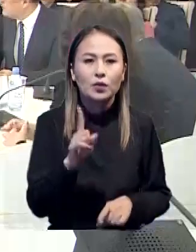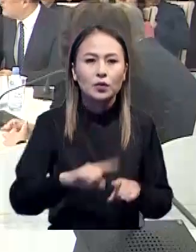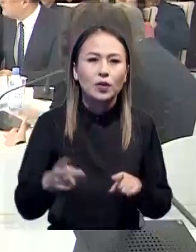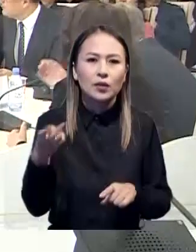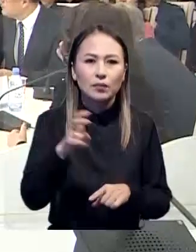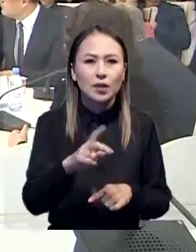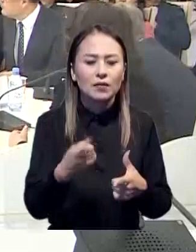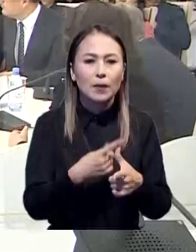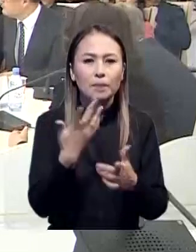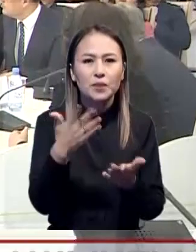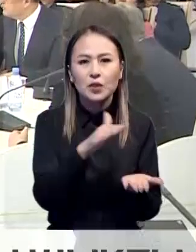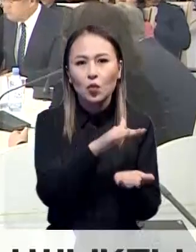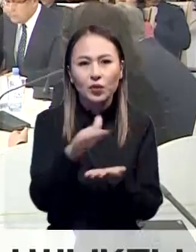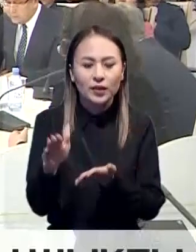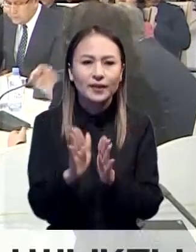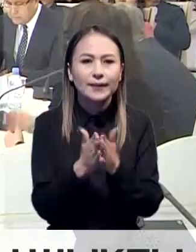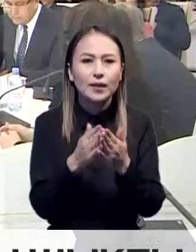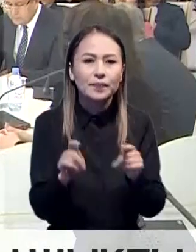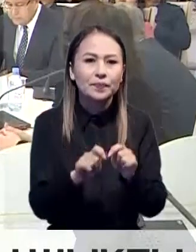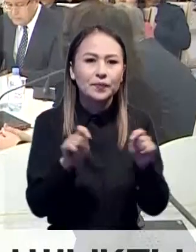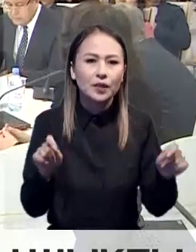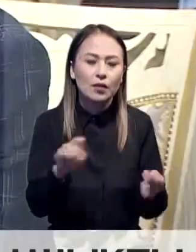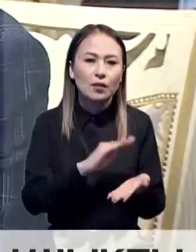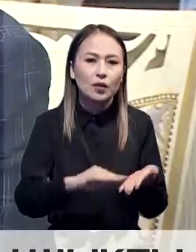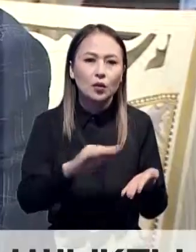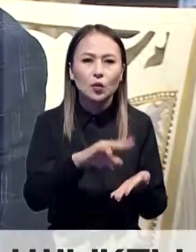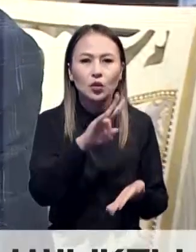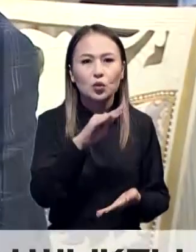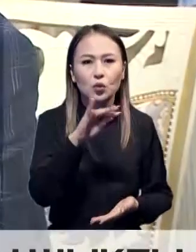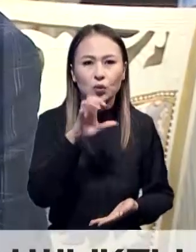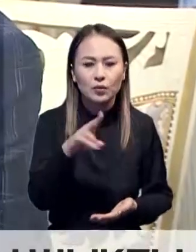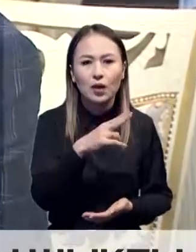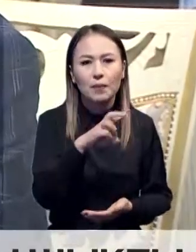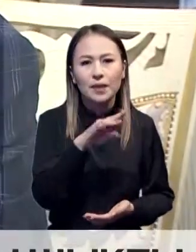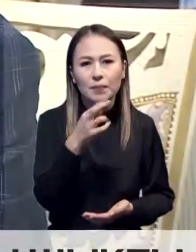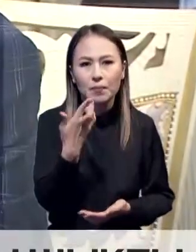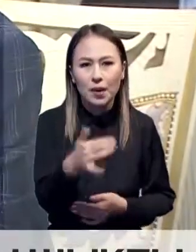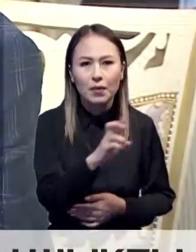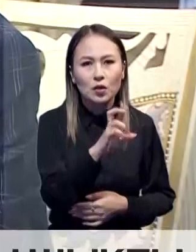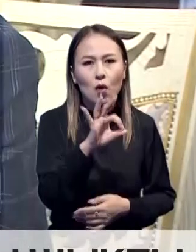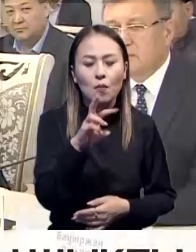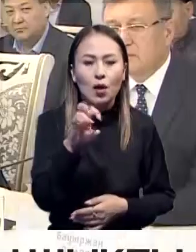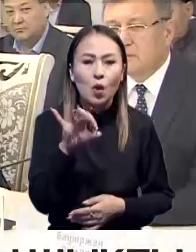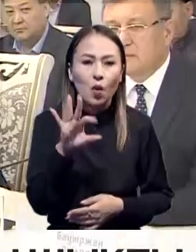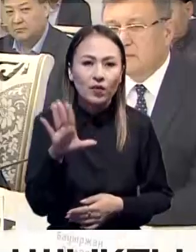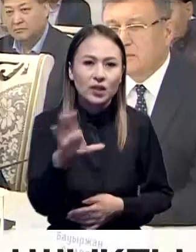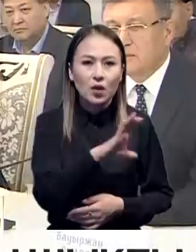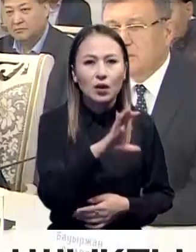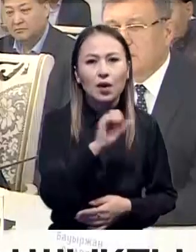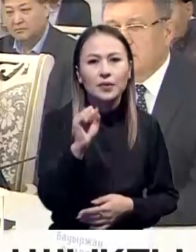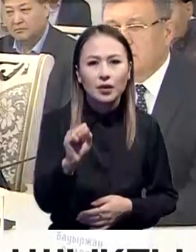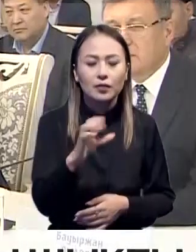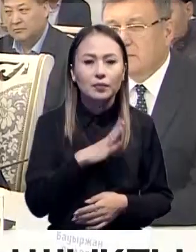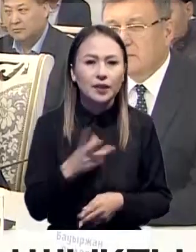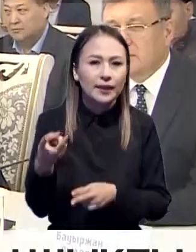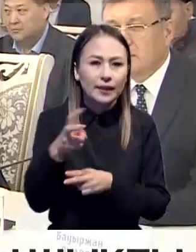атты 5 томдық кітапты таныстыру шарасына белгілі қоғам қайраткерлері Нұртөре Жүсіп, Дархан Мыңбай, Бауыржан Омаров, Сауытбек Әбдірахманов